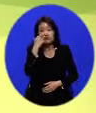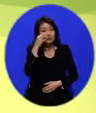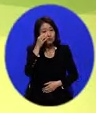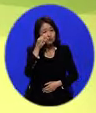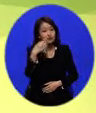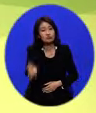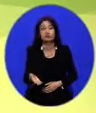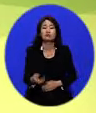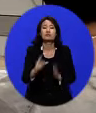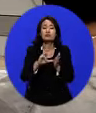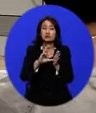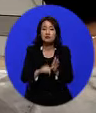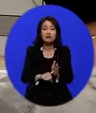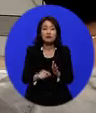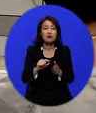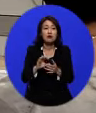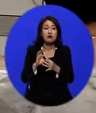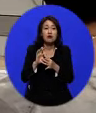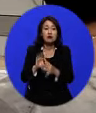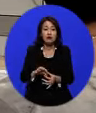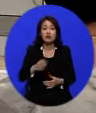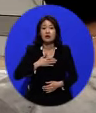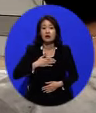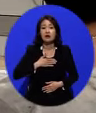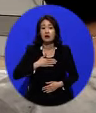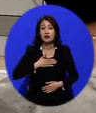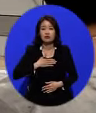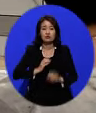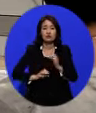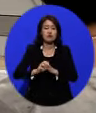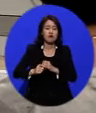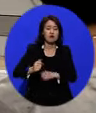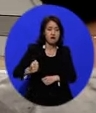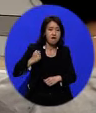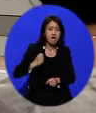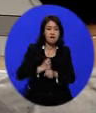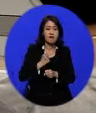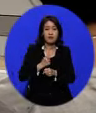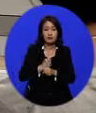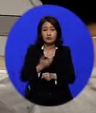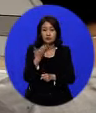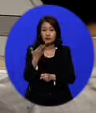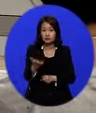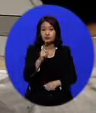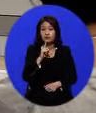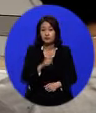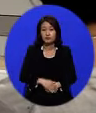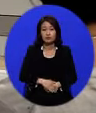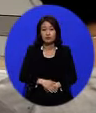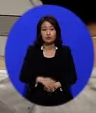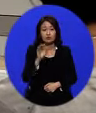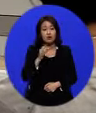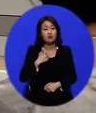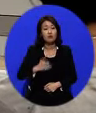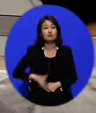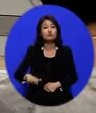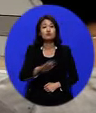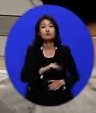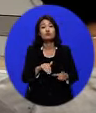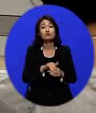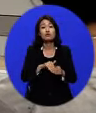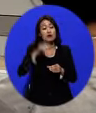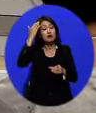논리적인 근거를 댔을 때 점점 그게 나 자신을 파워풀하게 만들어주는 거예요. 우리는 어떤가요? 우리